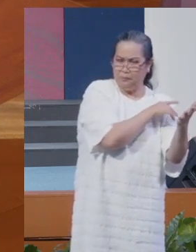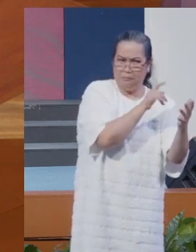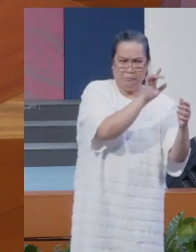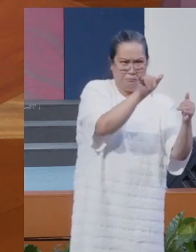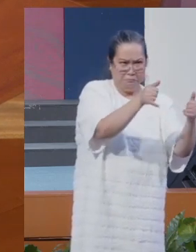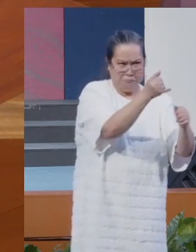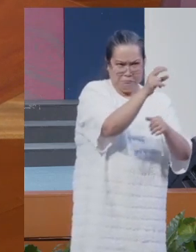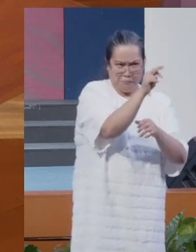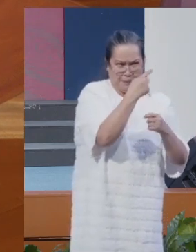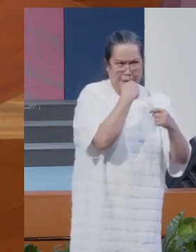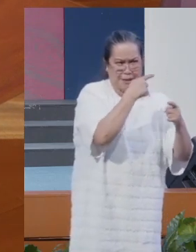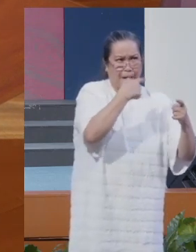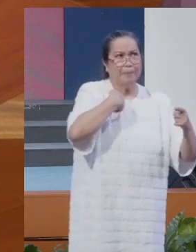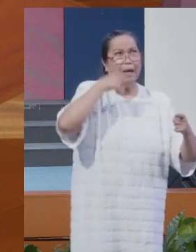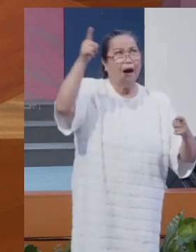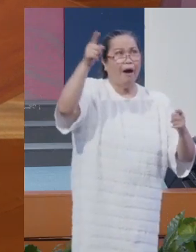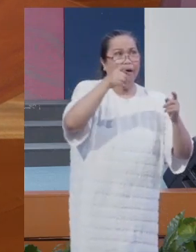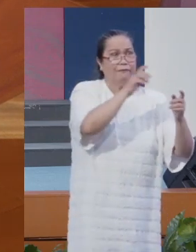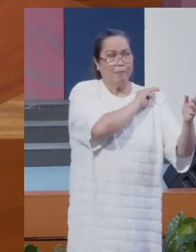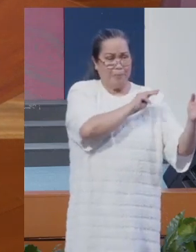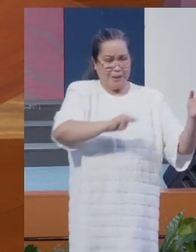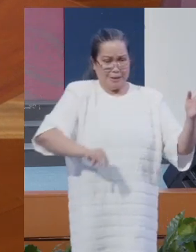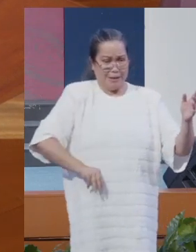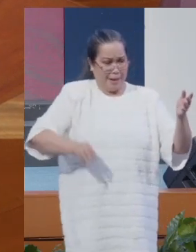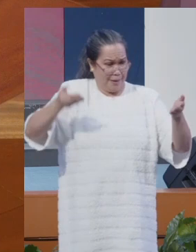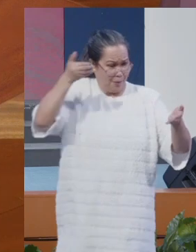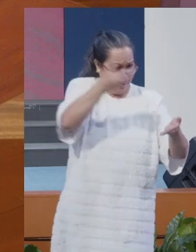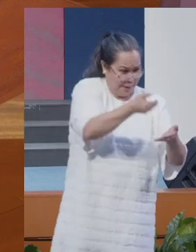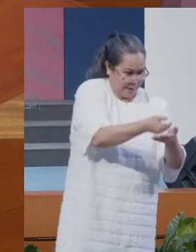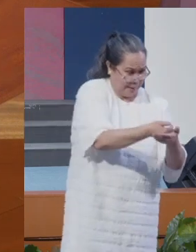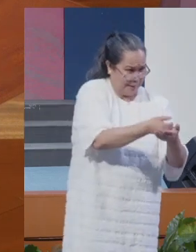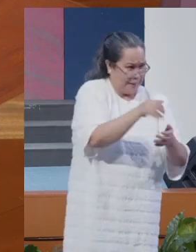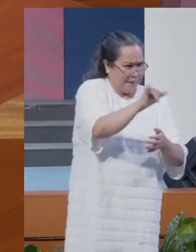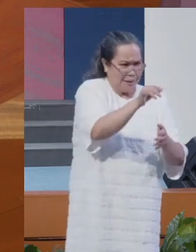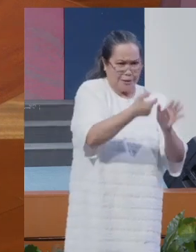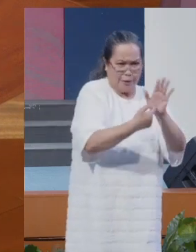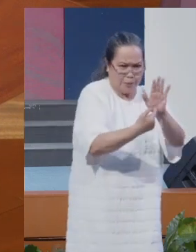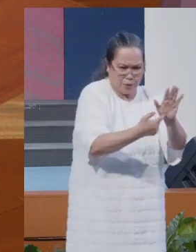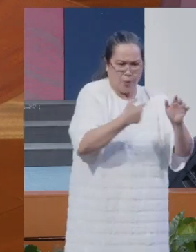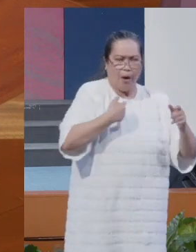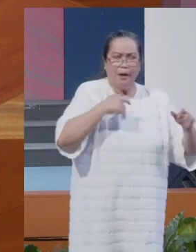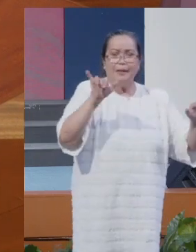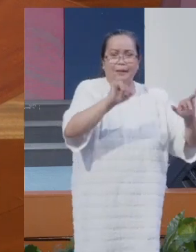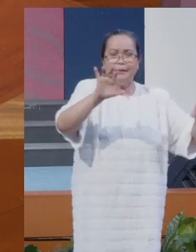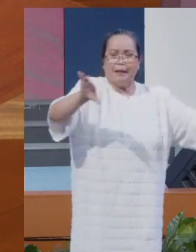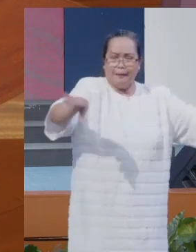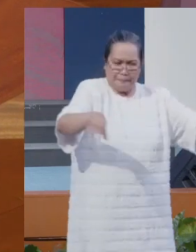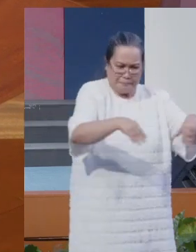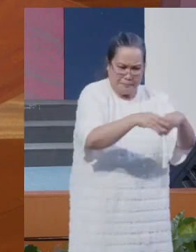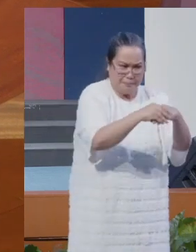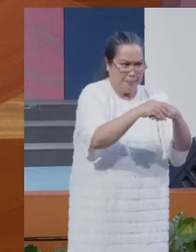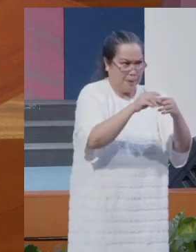na inilarawan niya bilang isang bridegroom. Sabi sa John